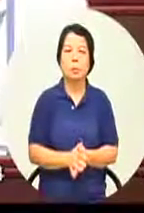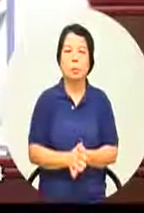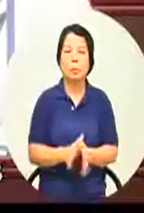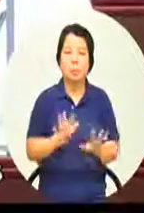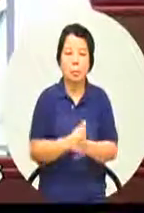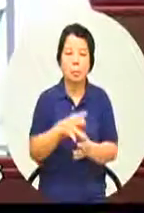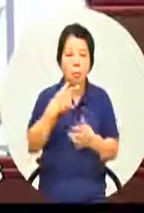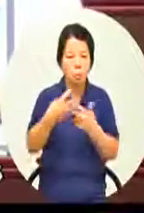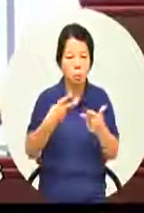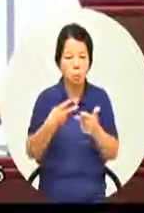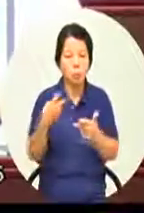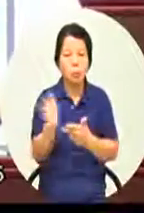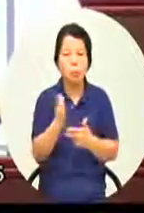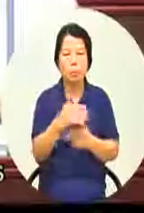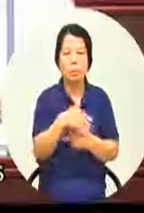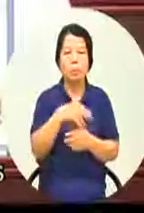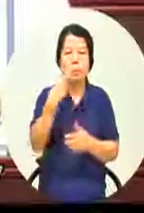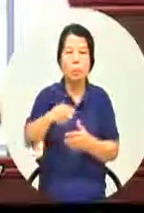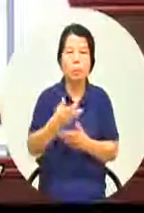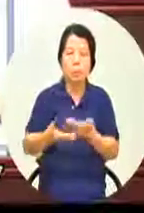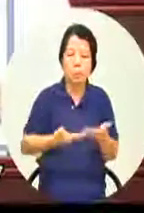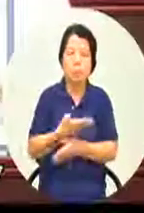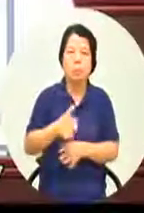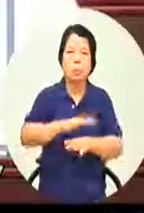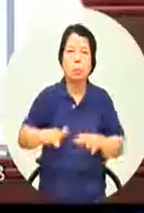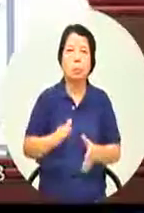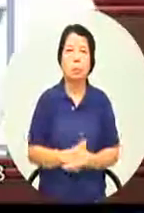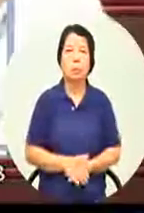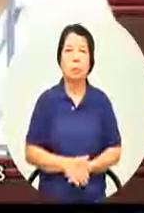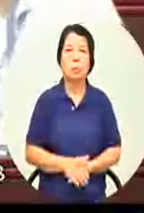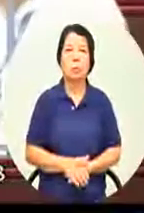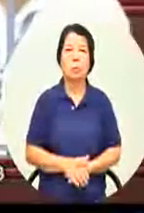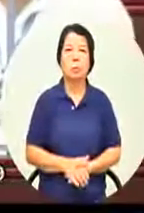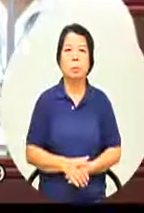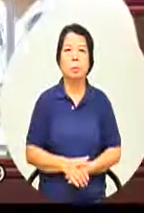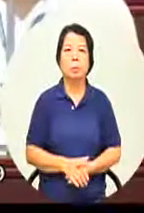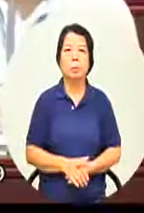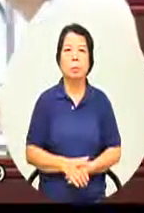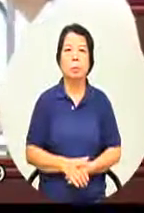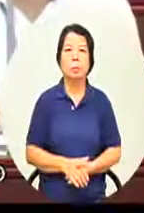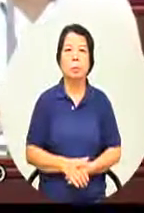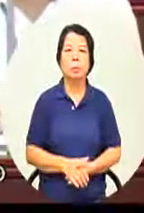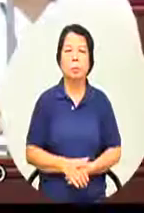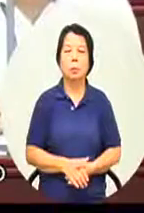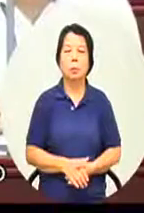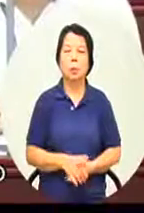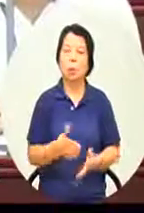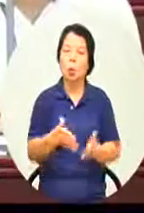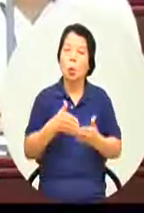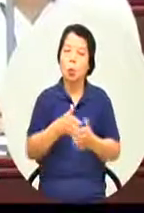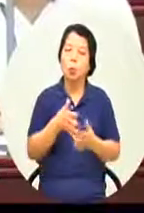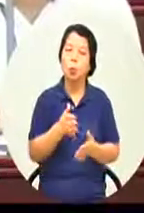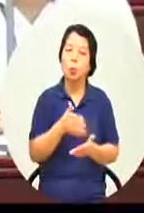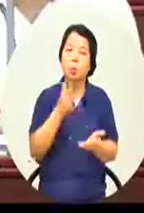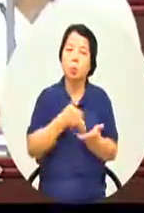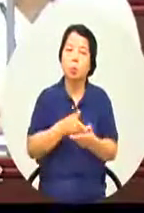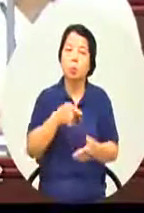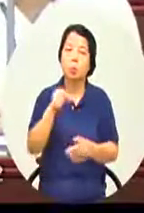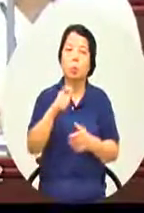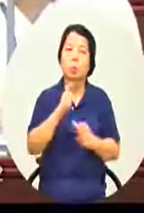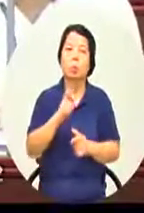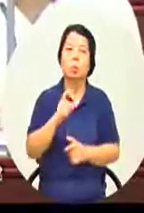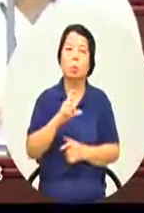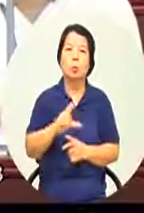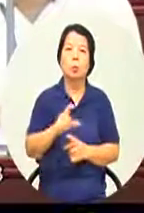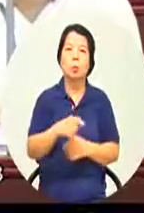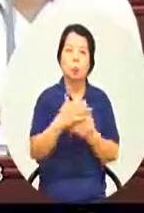两个礼拜，我们还会有持续的这个协商。 好，谢谢局长。我想我为什么会特别追问你这个部分，就是说，看